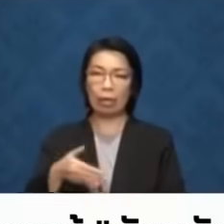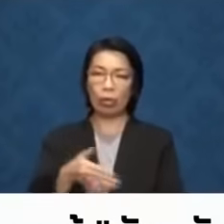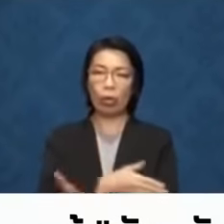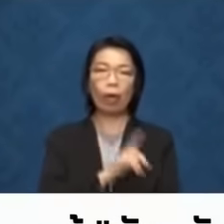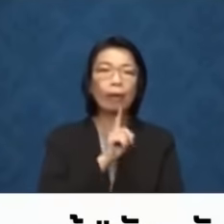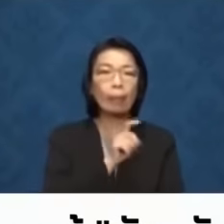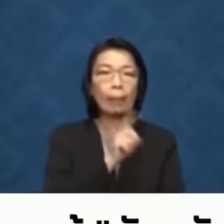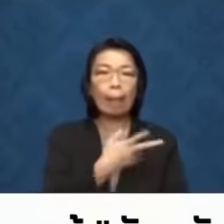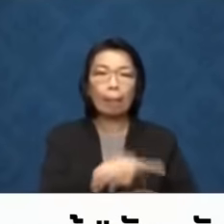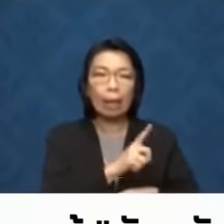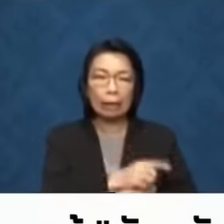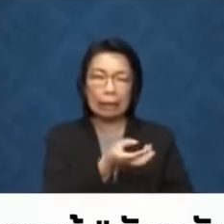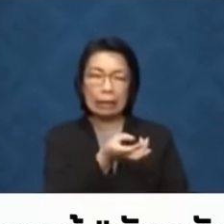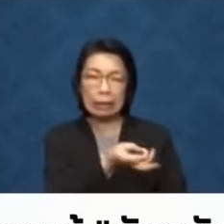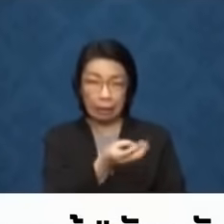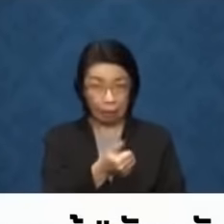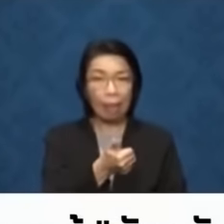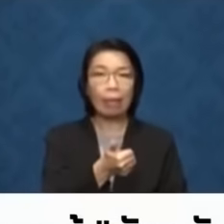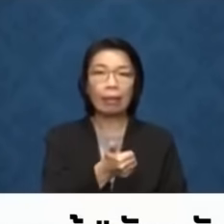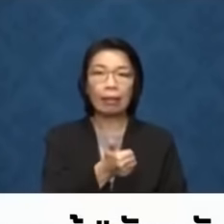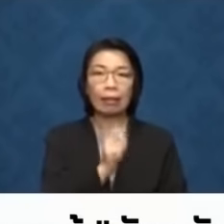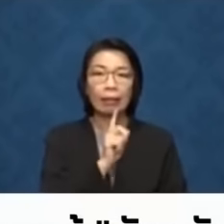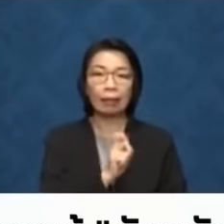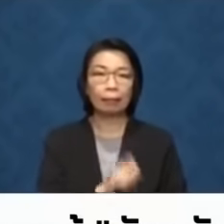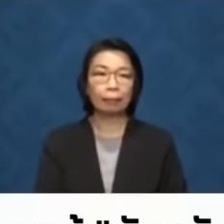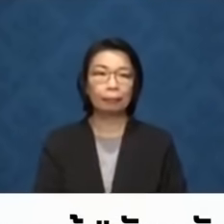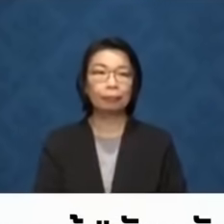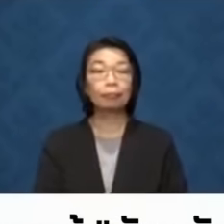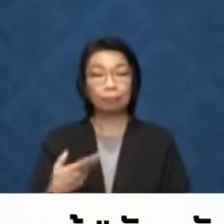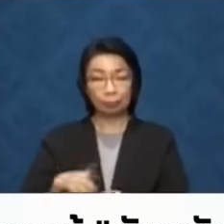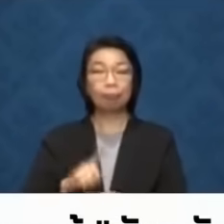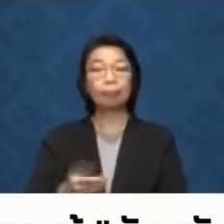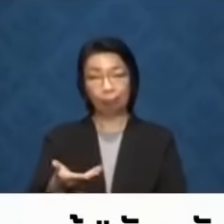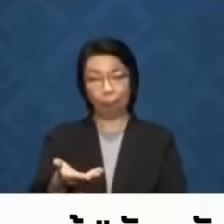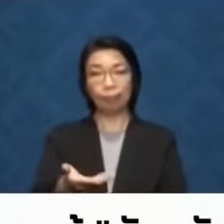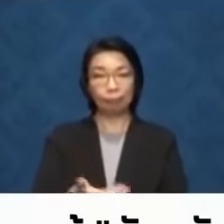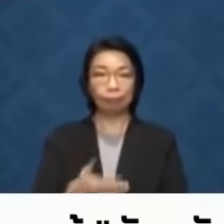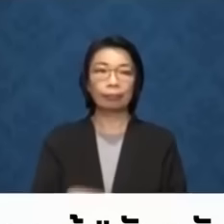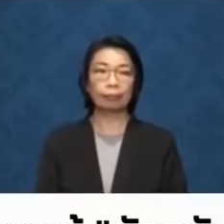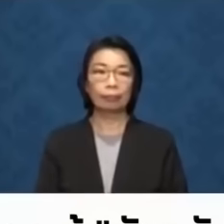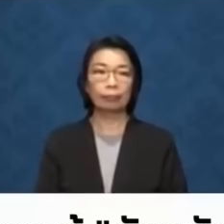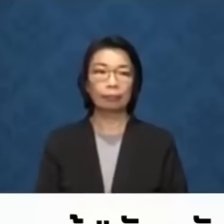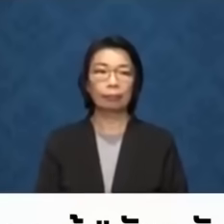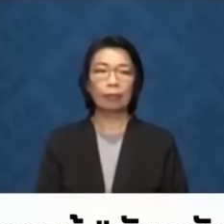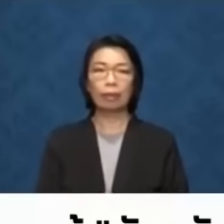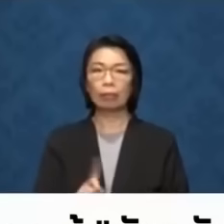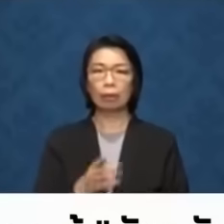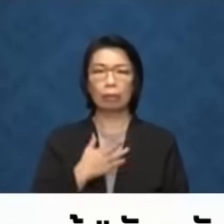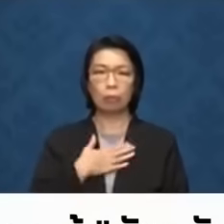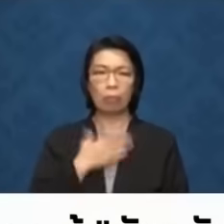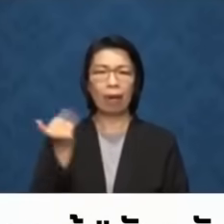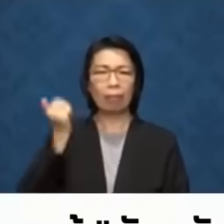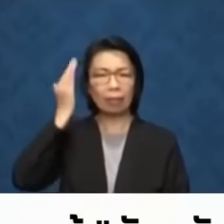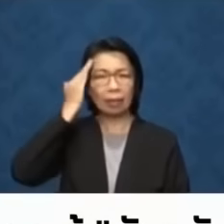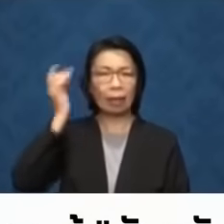าติสสคราเดชหรือก้าวไกลคุณชัยธวัฒน ์ประชาชนเดาได้แล้ว ไม่ยากฮะไม่ตอบคุณชัยธวัฒน์แต่